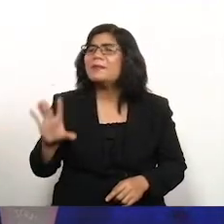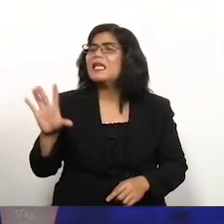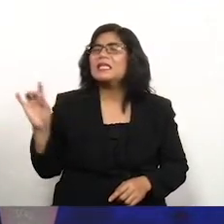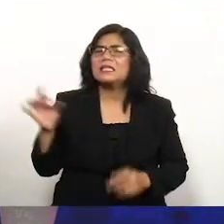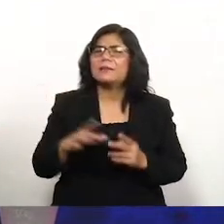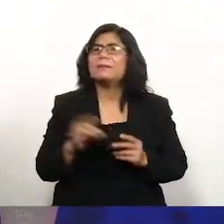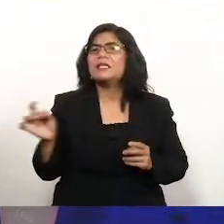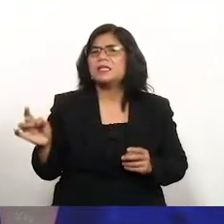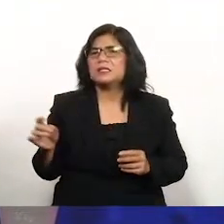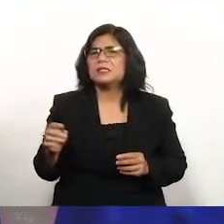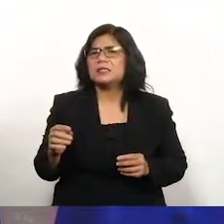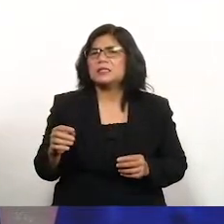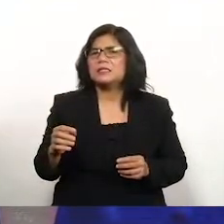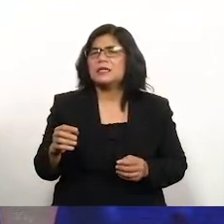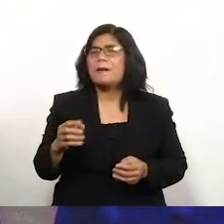mau